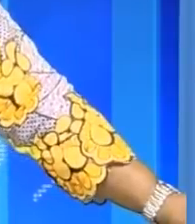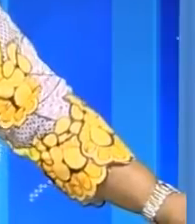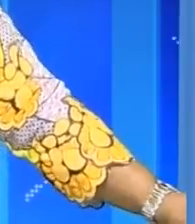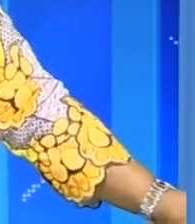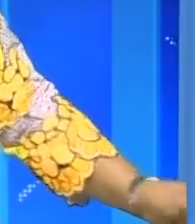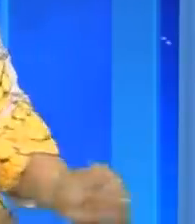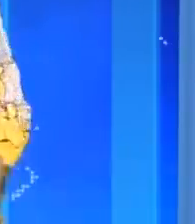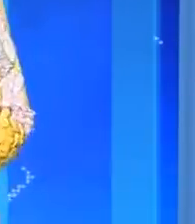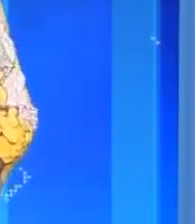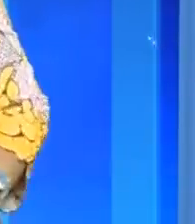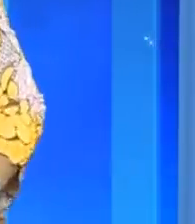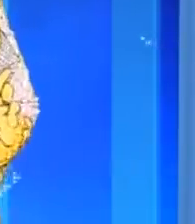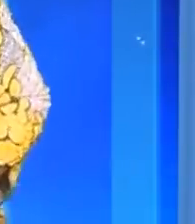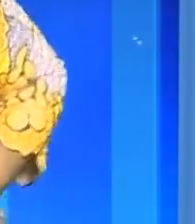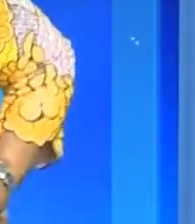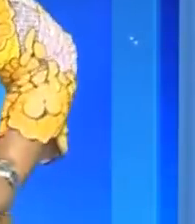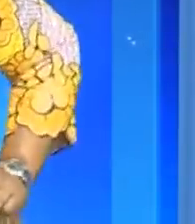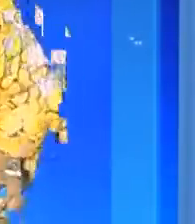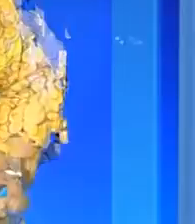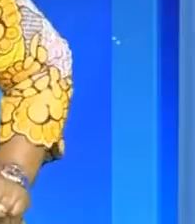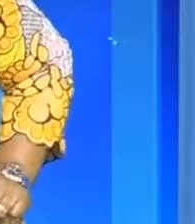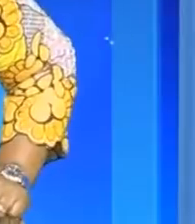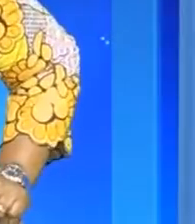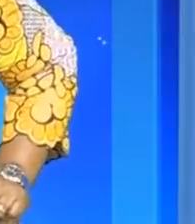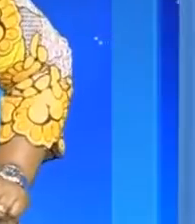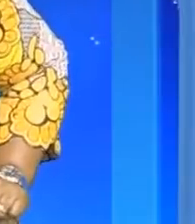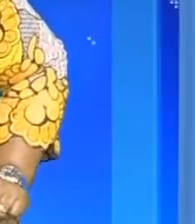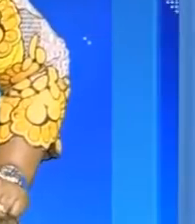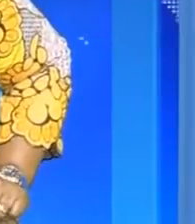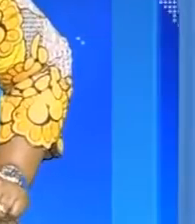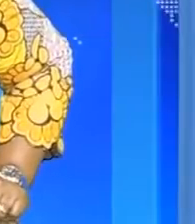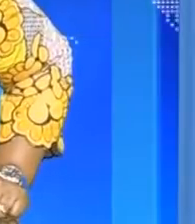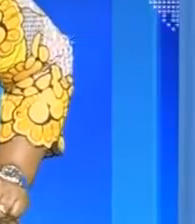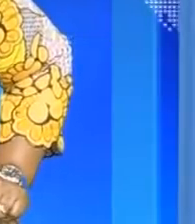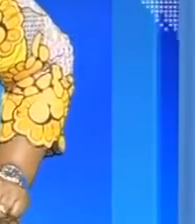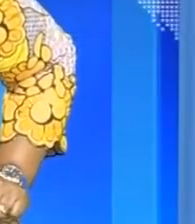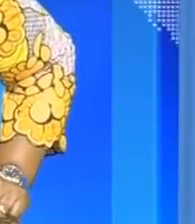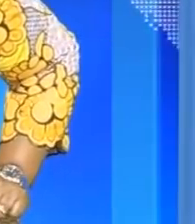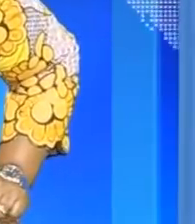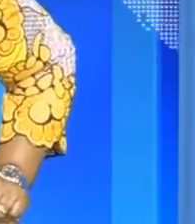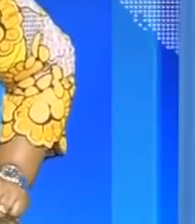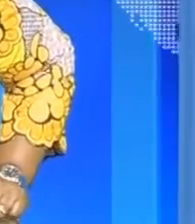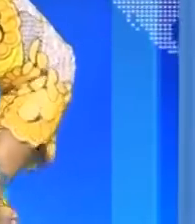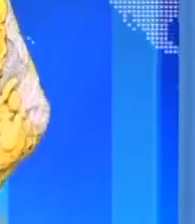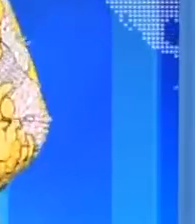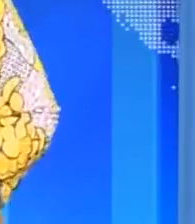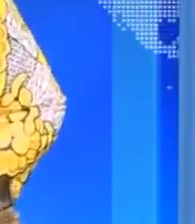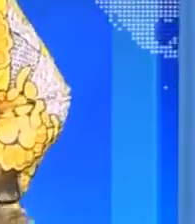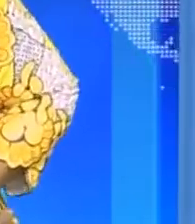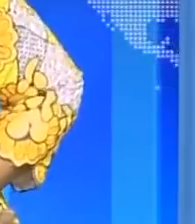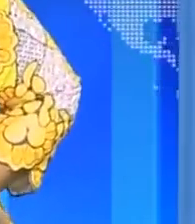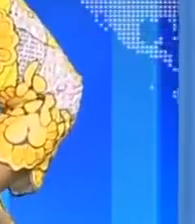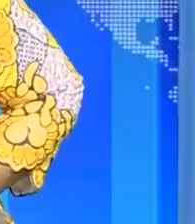sept ateliers organisés par l'union nationale de la presse du congo atelier ouvert par le ministre de la communication